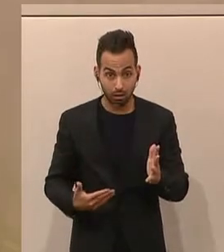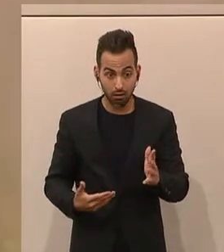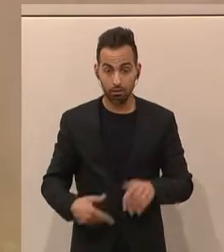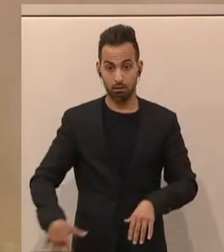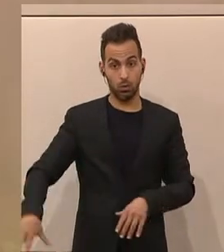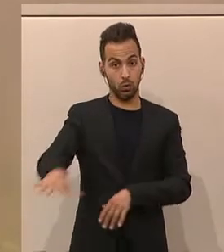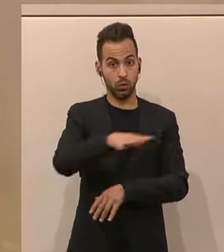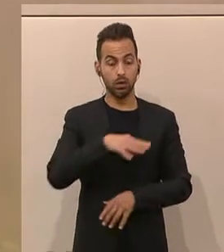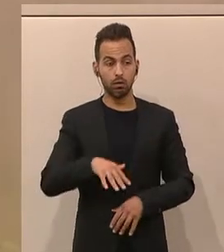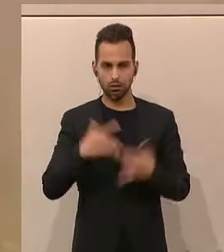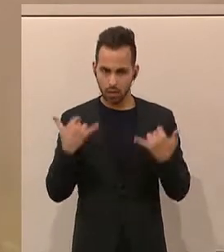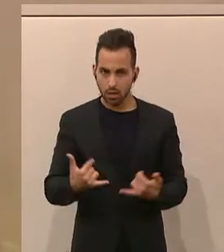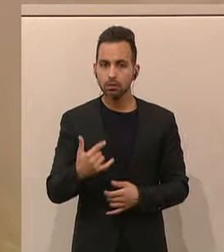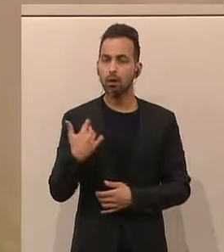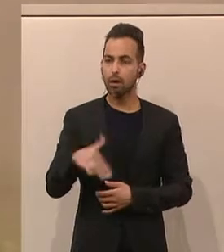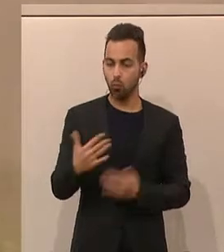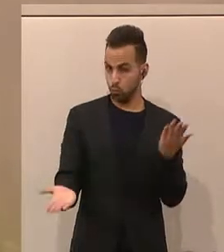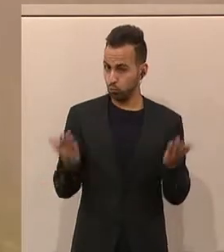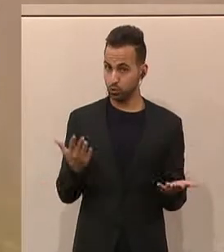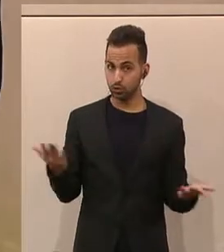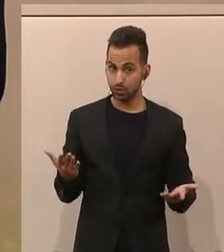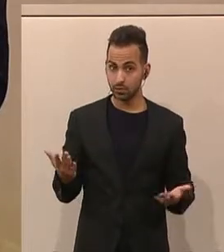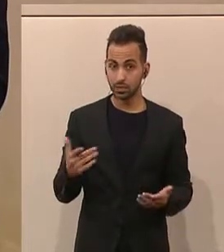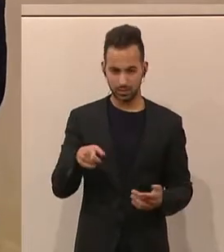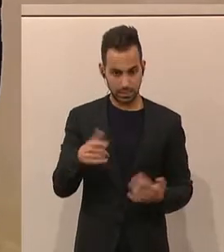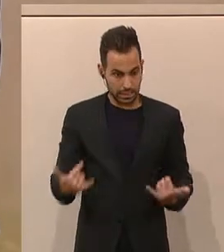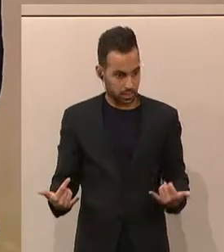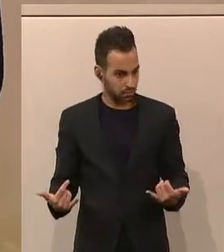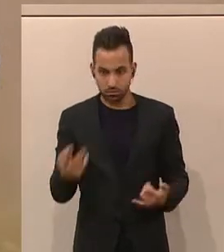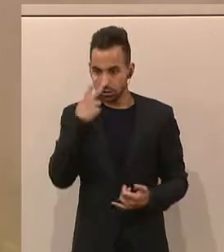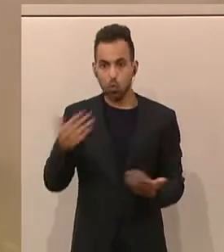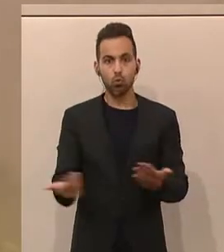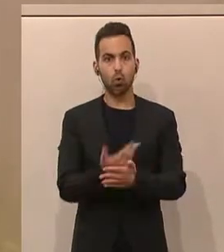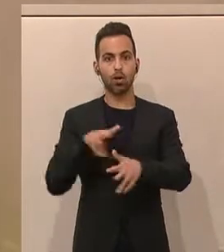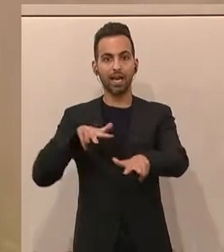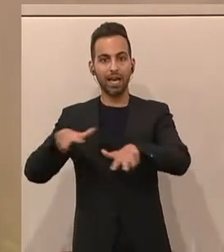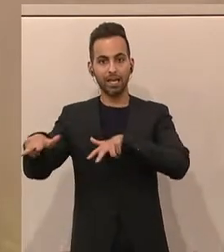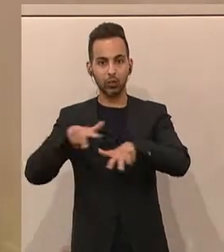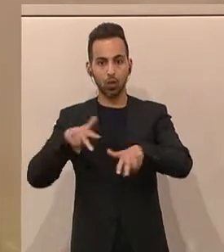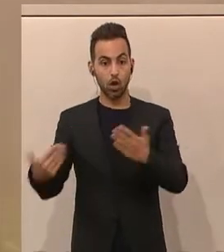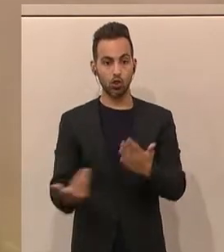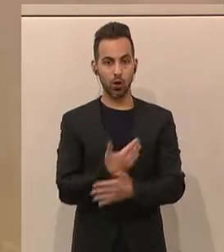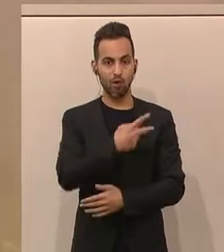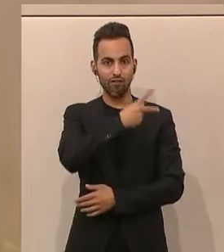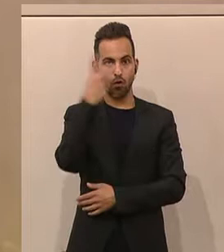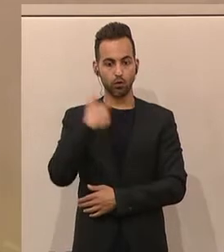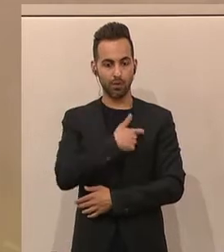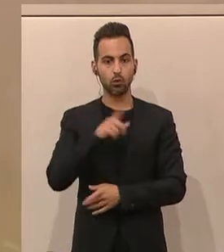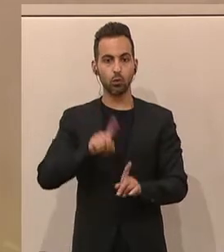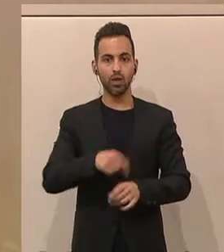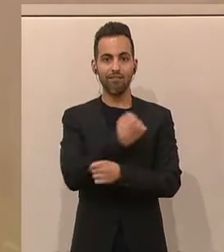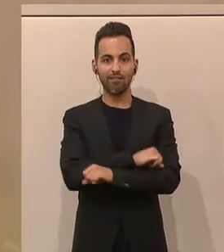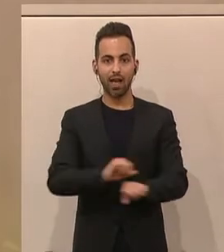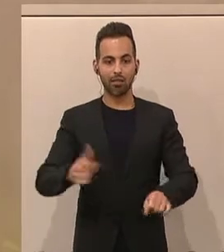der wesentliche Unterschied, nämlich in dieser neuen Regierung zu tragen, zwischen der neuen Volkspartei und der Freiheitlichen Partei